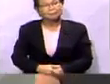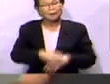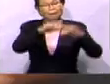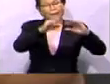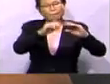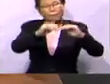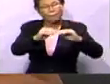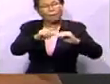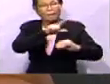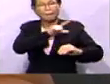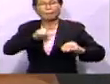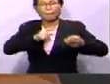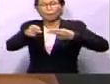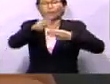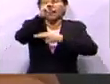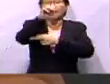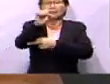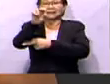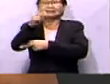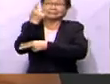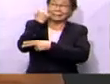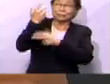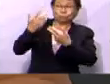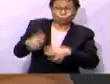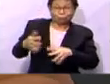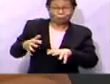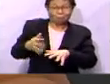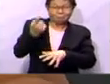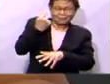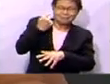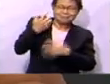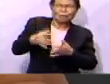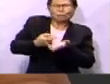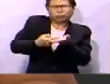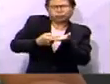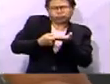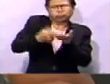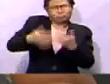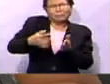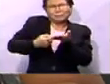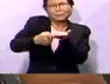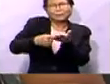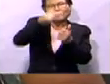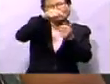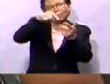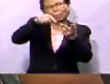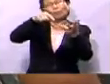Mesyuarat lembaga pengurus MSN tadi telah membincangkan beberapa